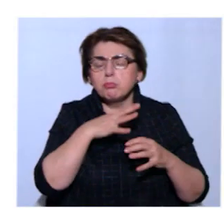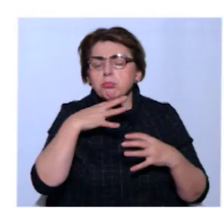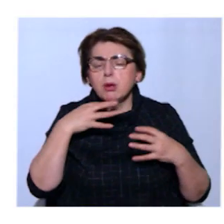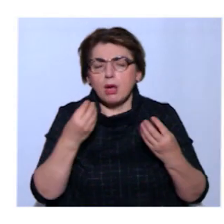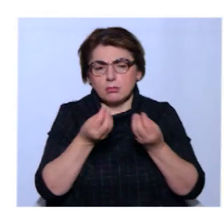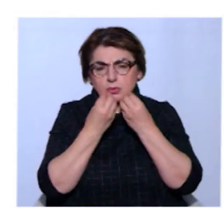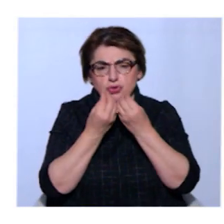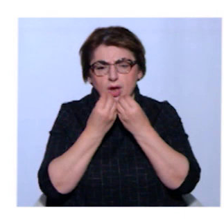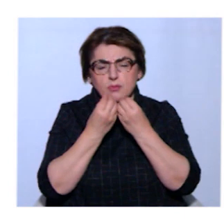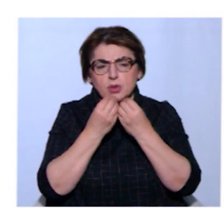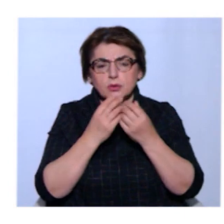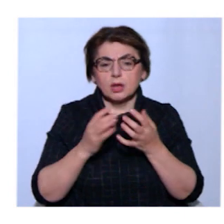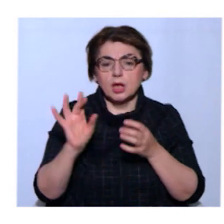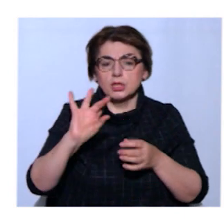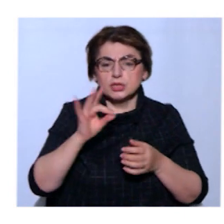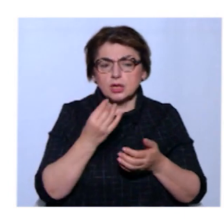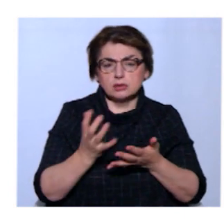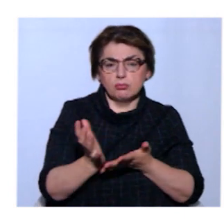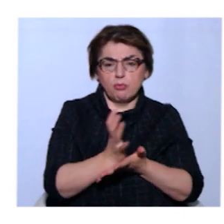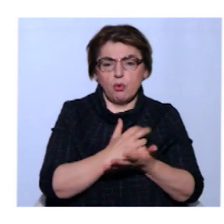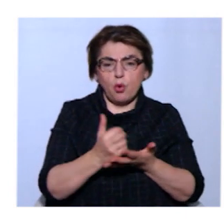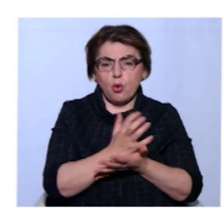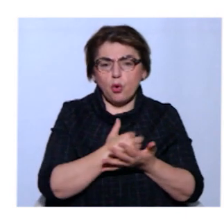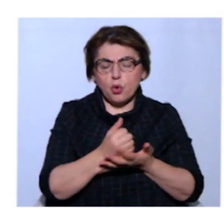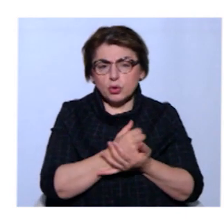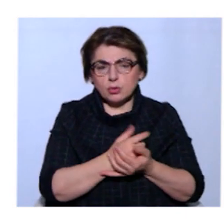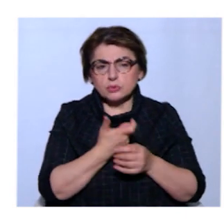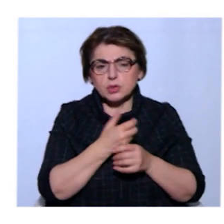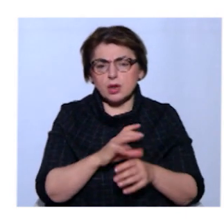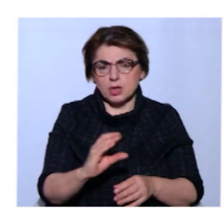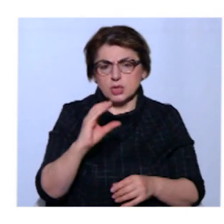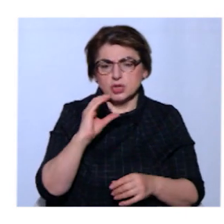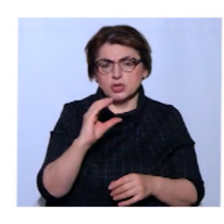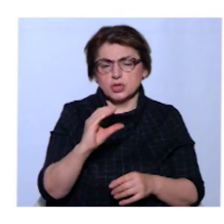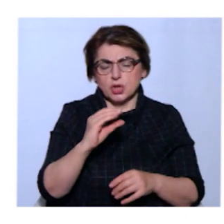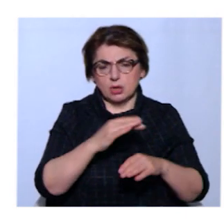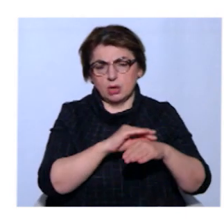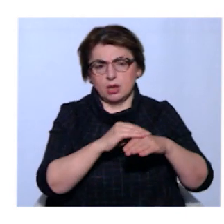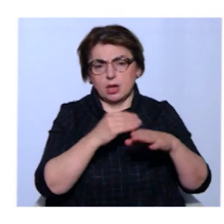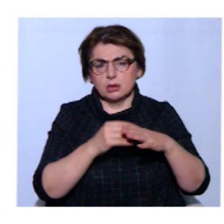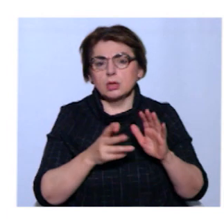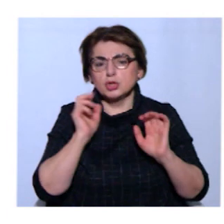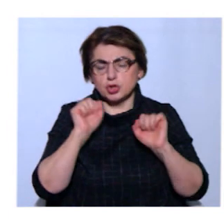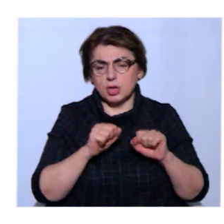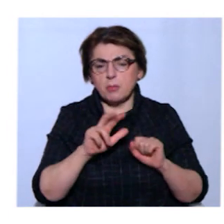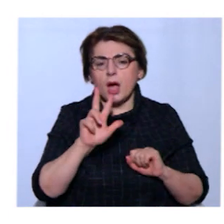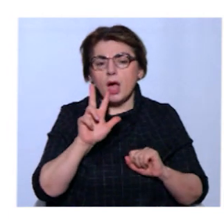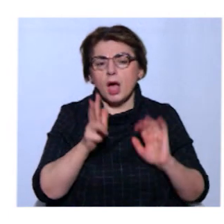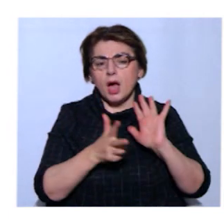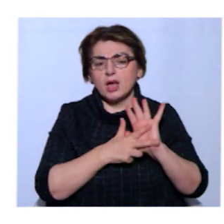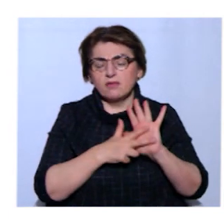კანქვეშ. იმდენ ცხიმს იგროვებს ხოლმე მურატათვი, რომ ზოგჯერ ცხიმის ფენა კანქვეშ შეიძლება 8 სანტიმეტრიც კი